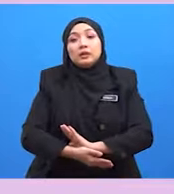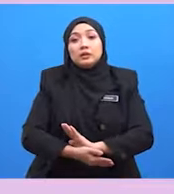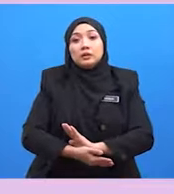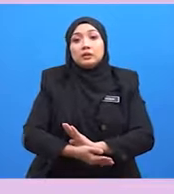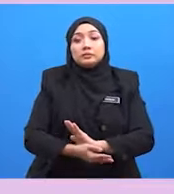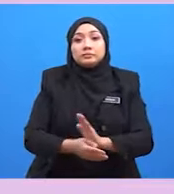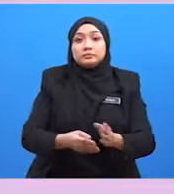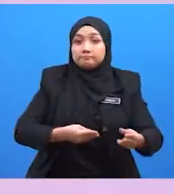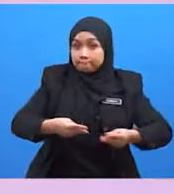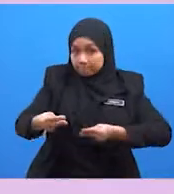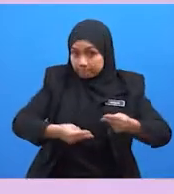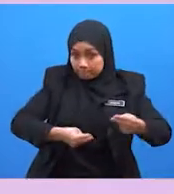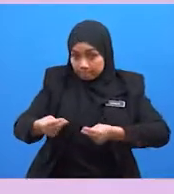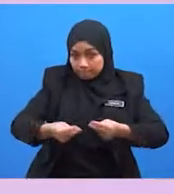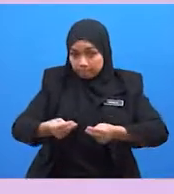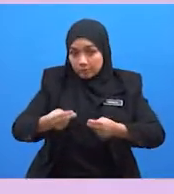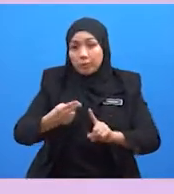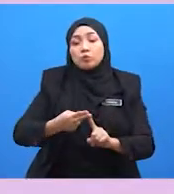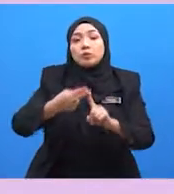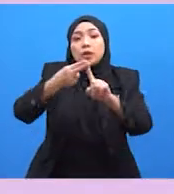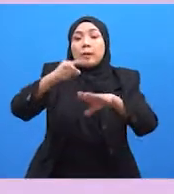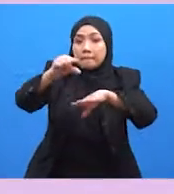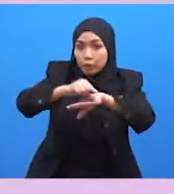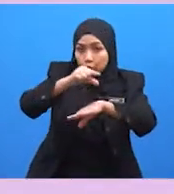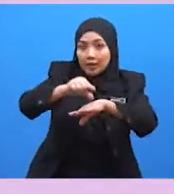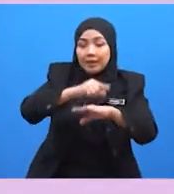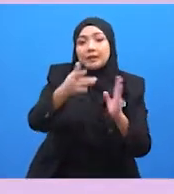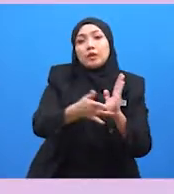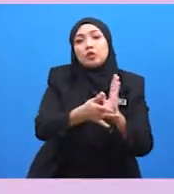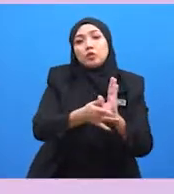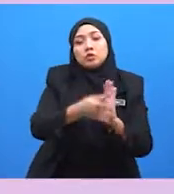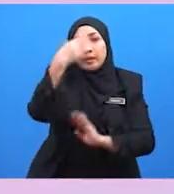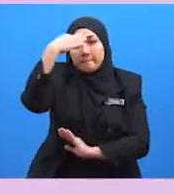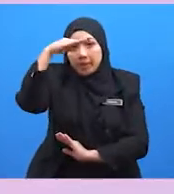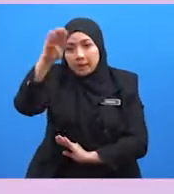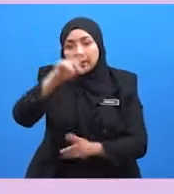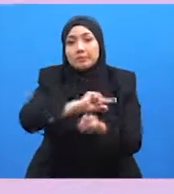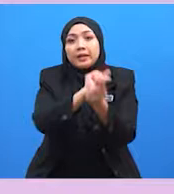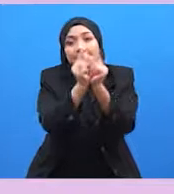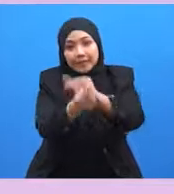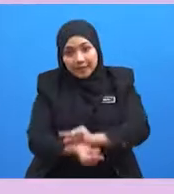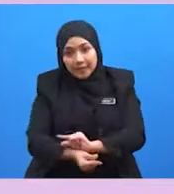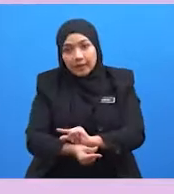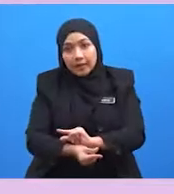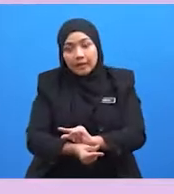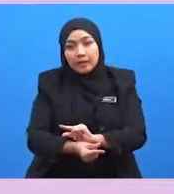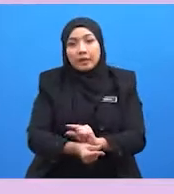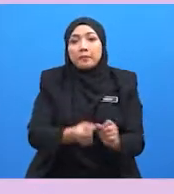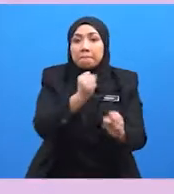perniagaan mengutamakan penggunaan teknologi bagi menggantikan